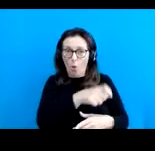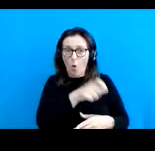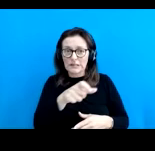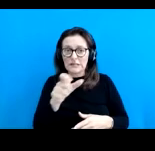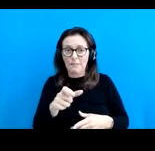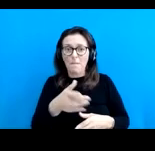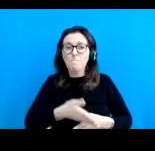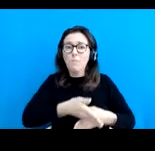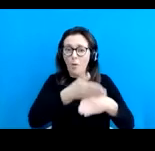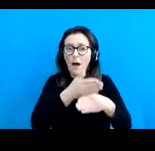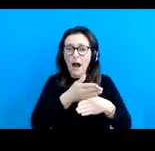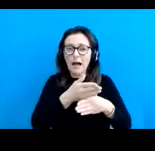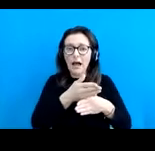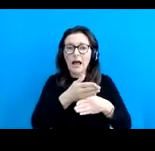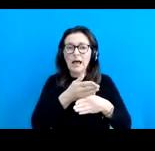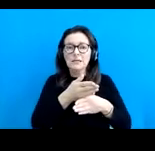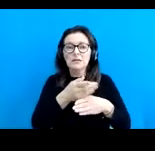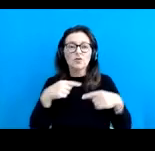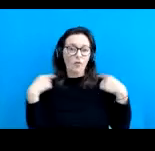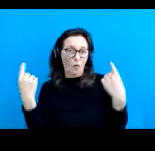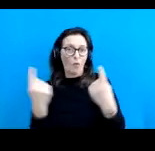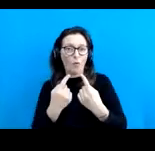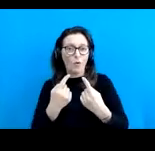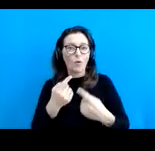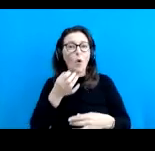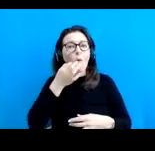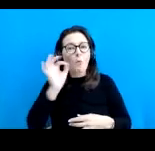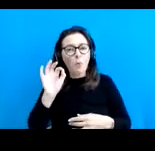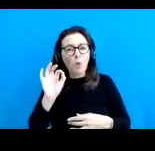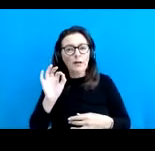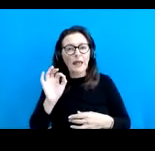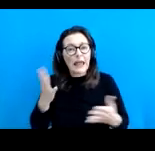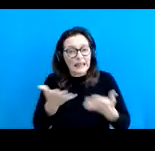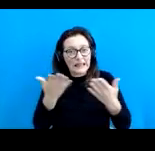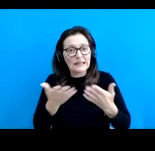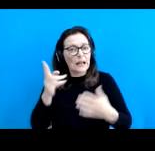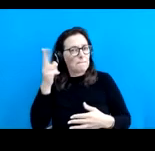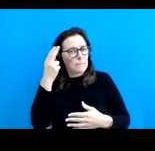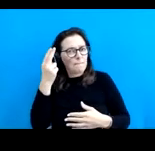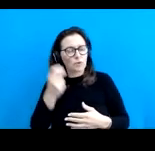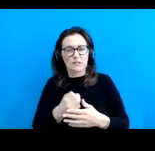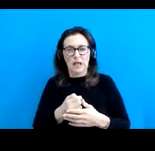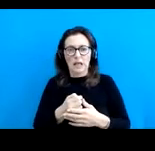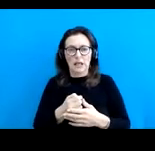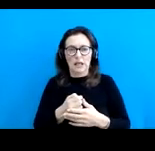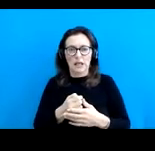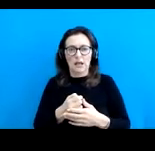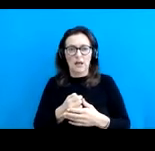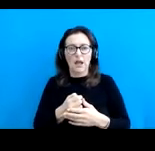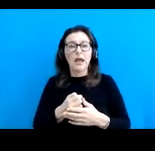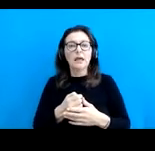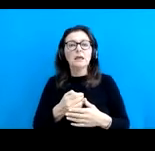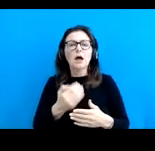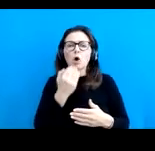da so v okolju bolje, hitreje, bolj ustrezno prepoznane in kljub svojim omejitvam dobro